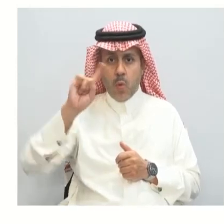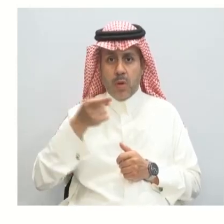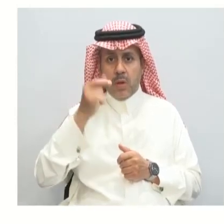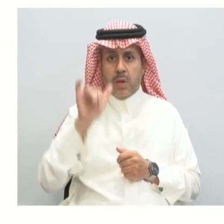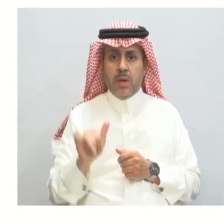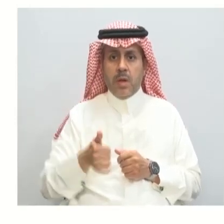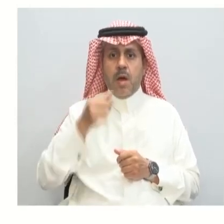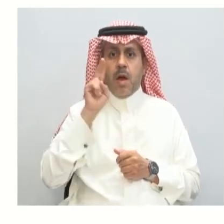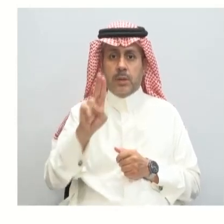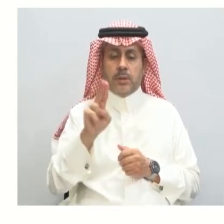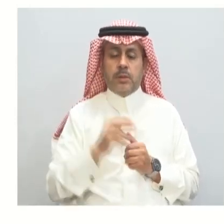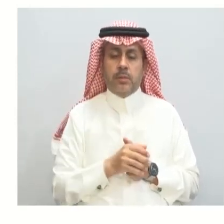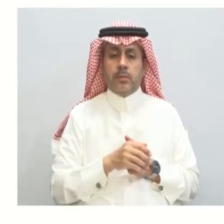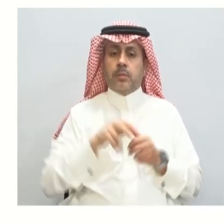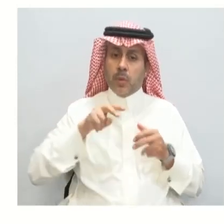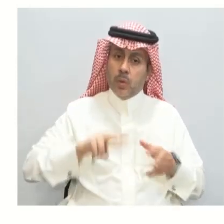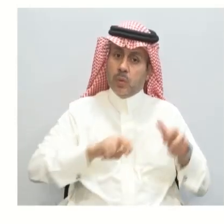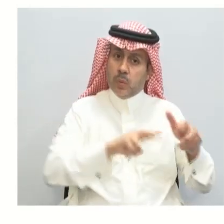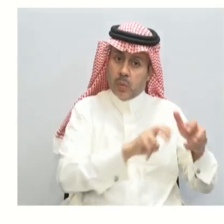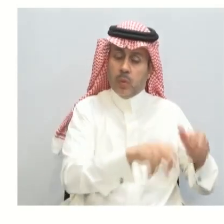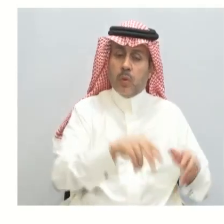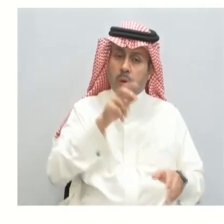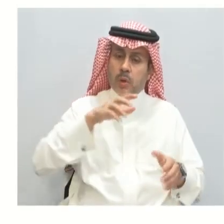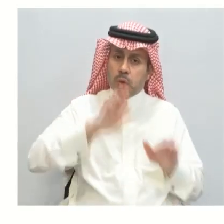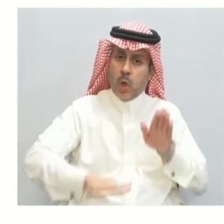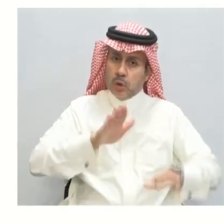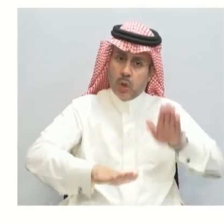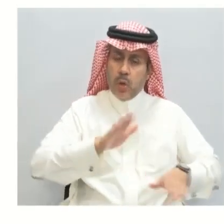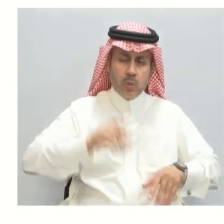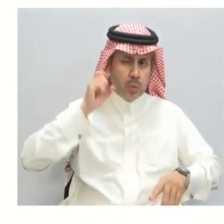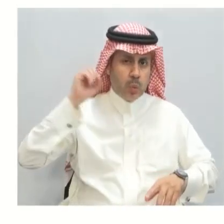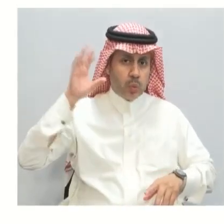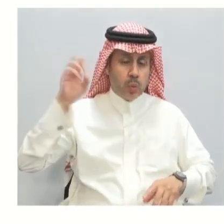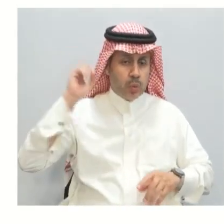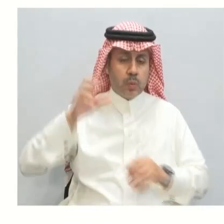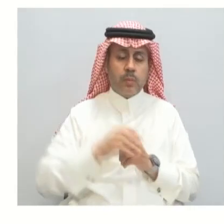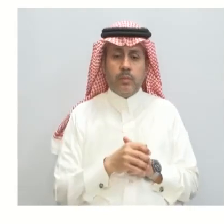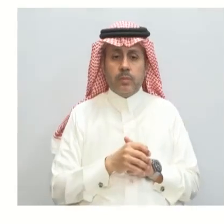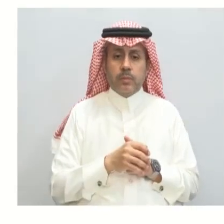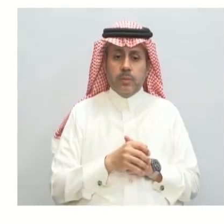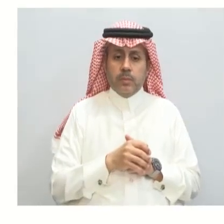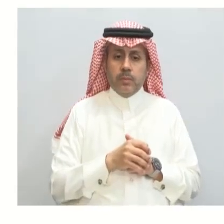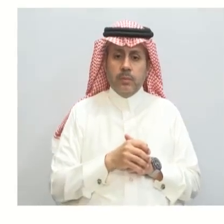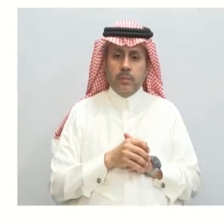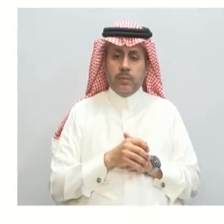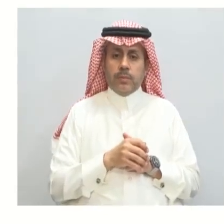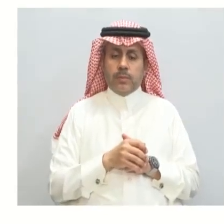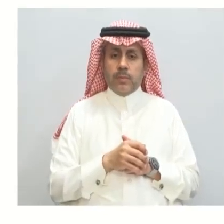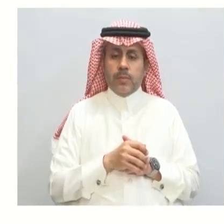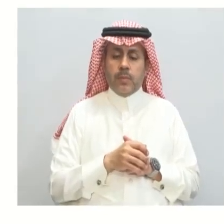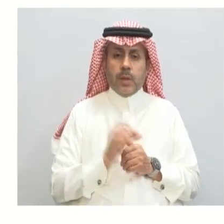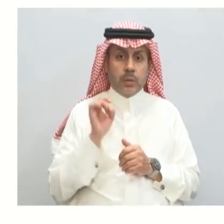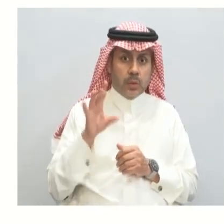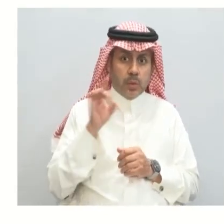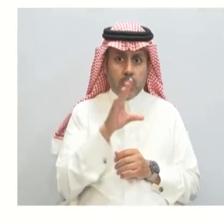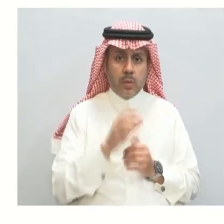التي التي تسرع فتضرب بحوافرها الارض ف يخرج هذا هذا الشرر